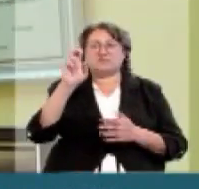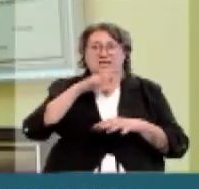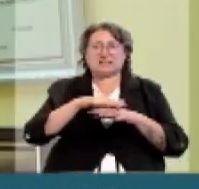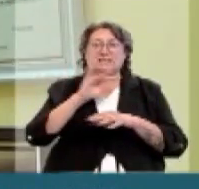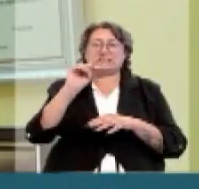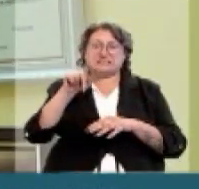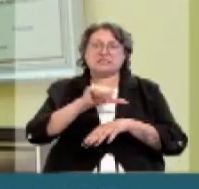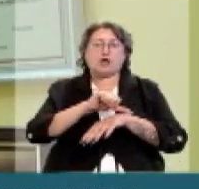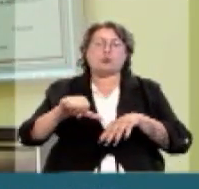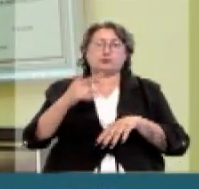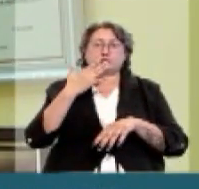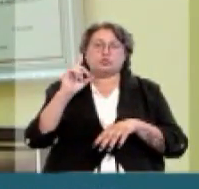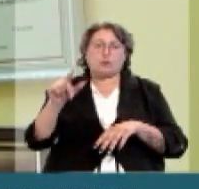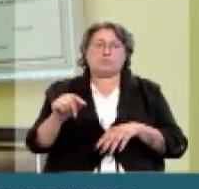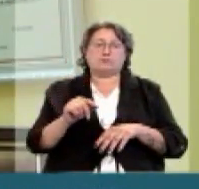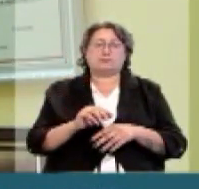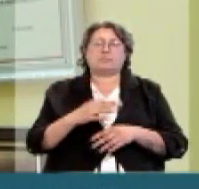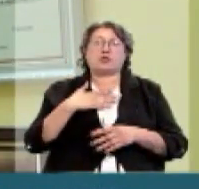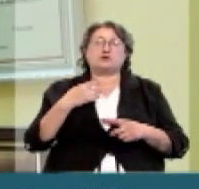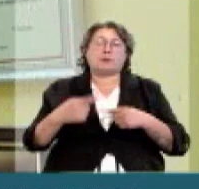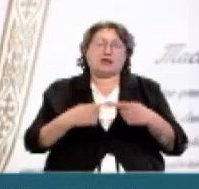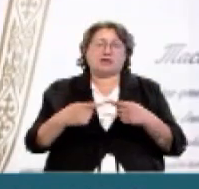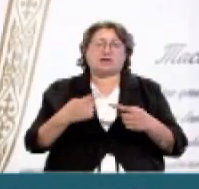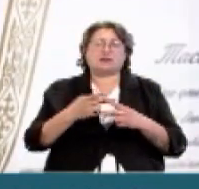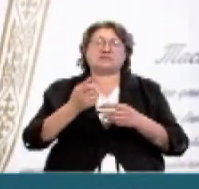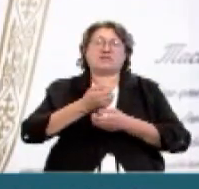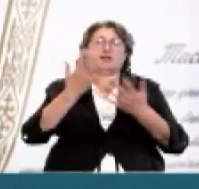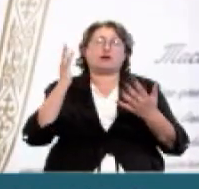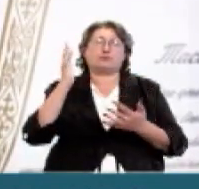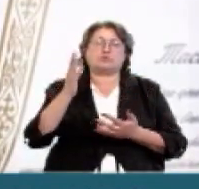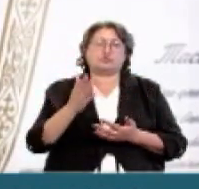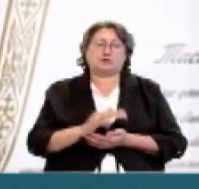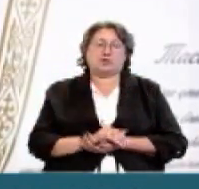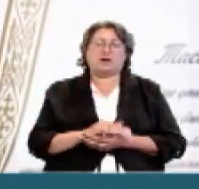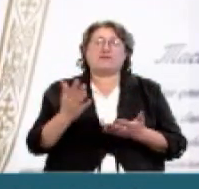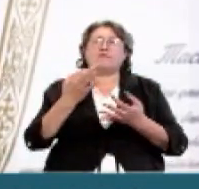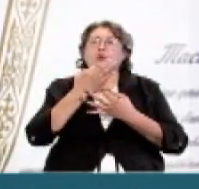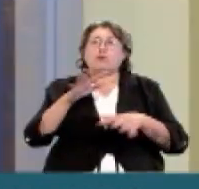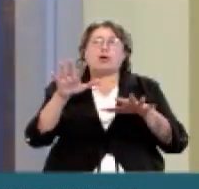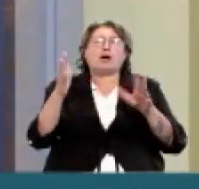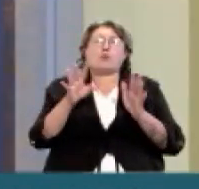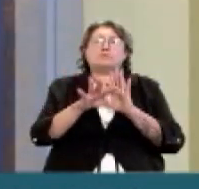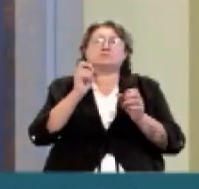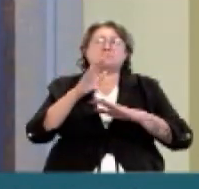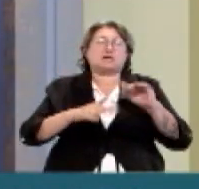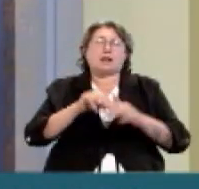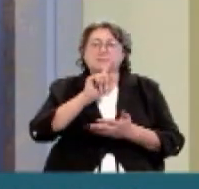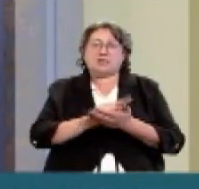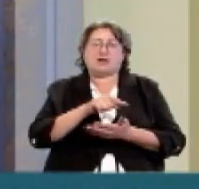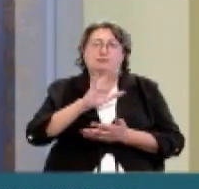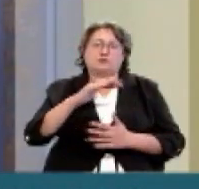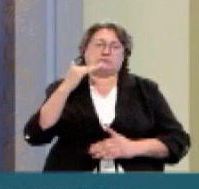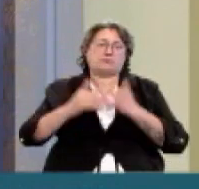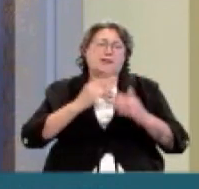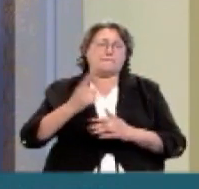жалғастырмақ. Білімді ұрпақ жарқын болашақ. Олар қай саланы таңдаса, сол мамандықтың хас шебері болары сөзсіз. Себебі бүгіннен бастап үздік